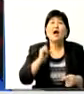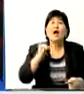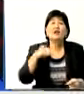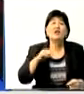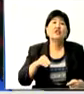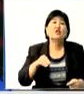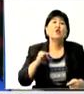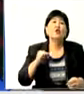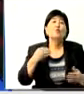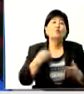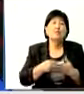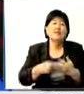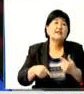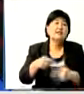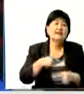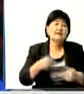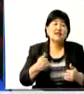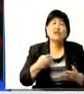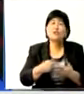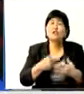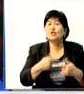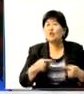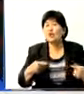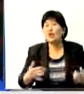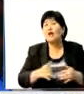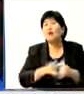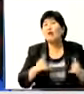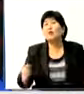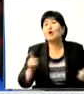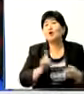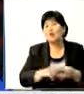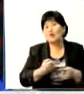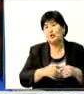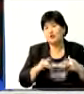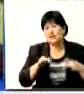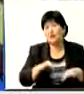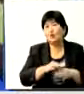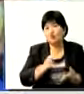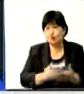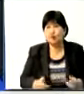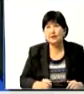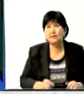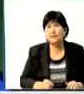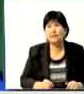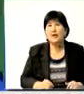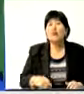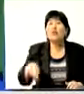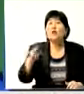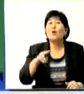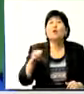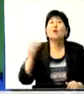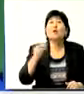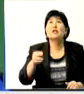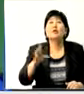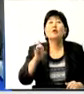бизнес саласындағы бизнестің түрлерін дамытуға байланысты осы шараны өткізіп отырмыз. Дәулет Шамшадинов робототехника